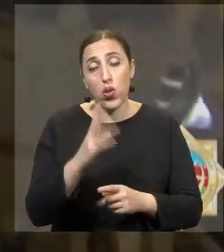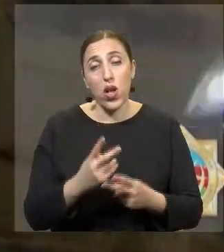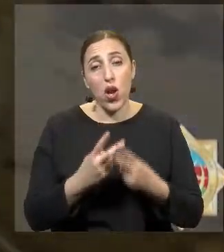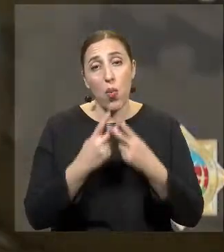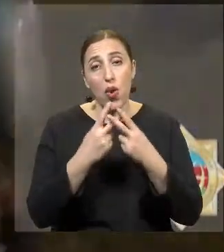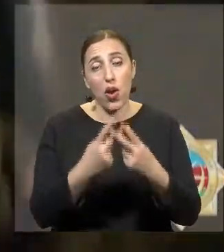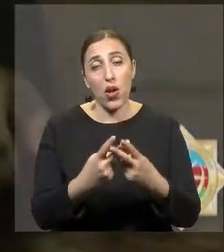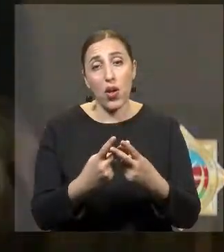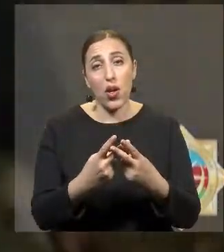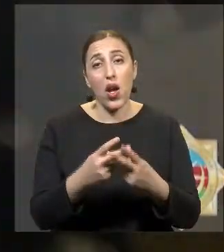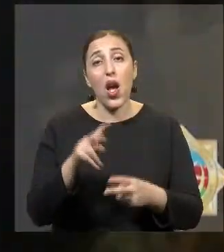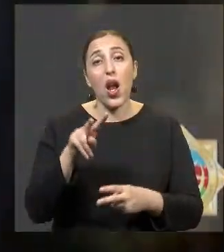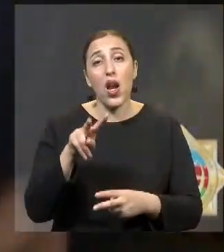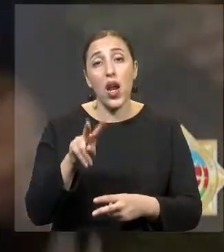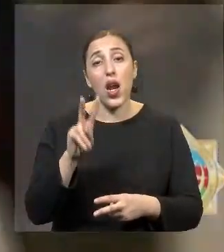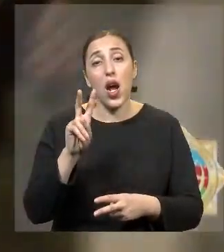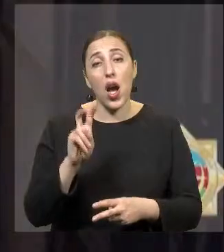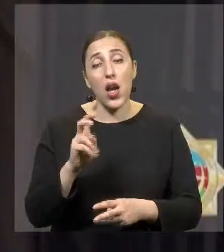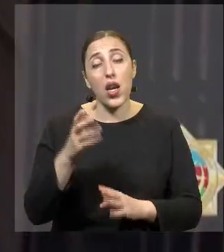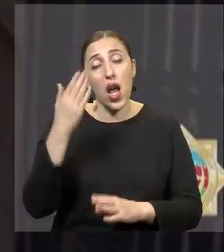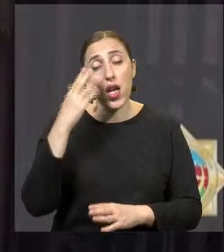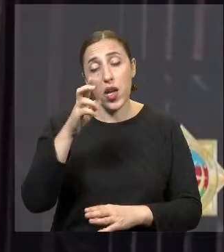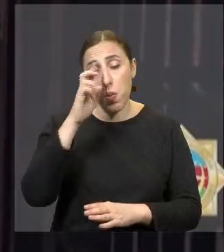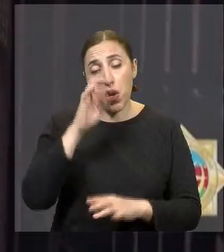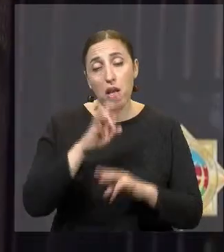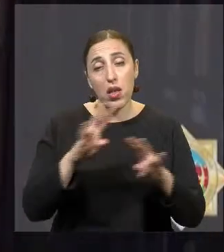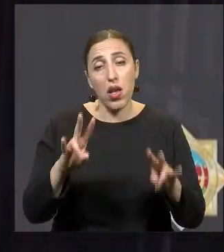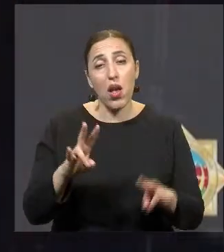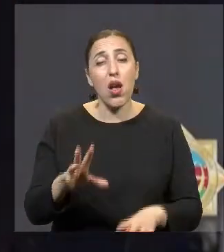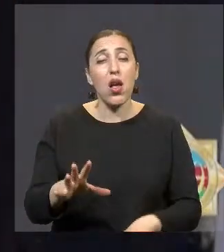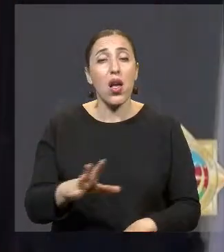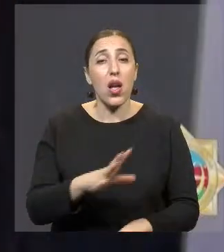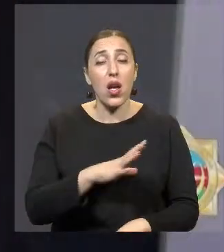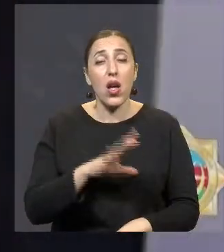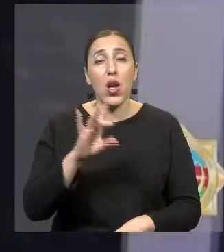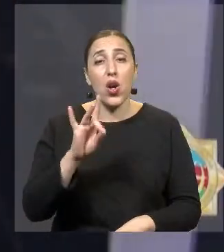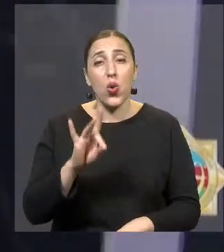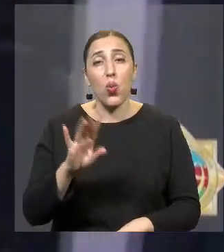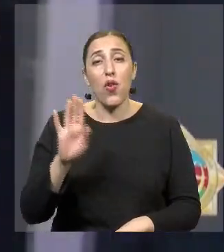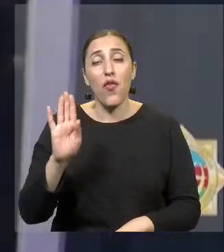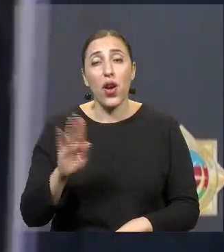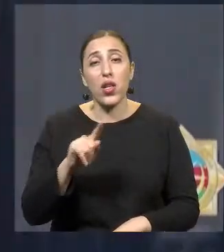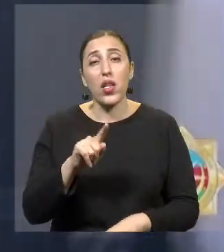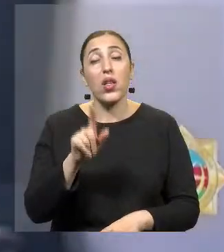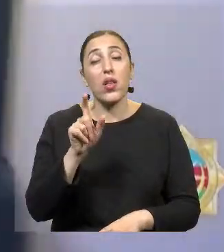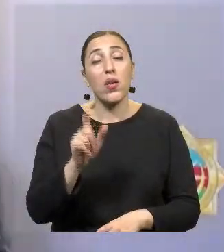կալանավորվել է նաև լերնային գարաբաղի նախքին պետնախարար Մեծահարուստ Հուբեն վարթանյանը, ով